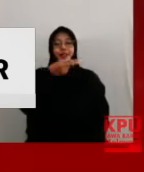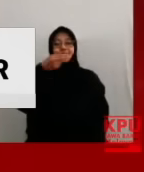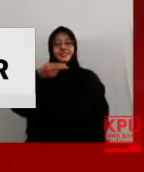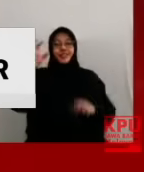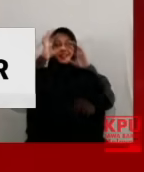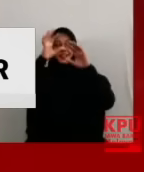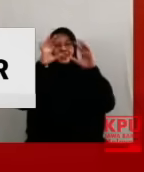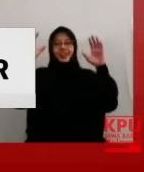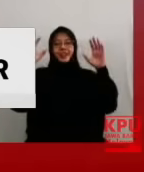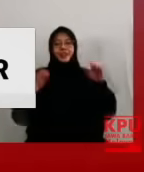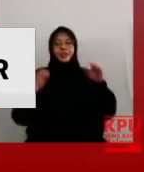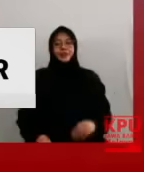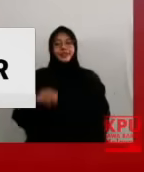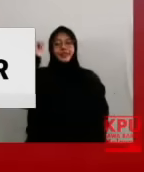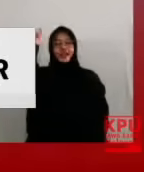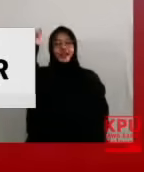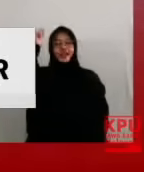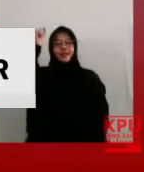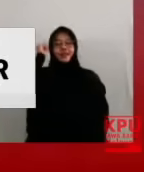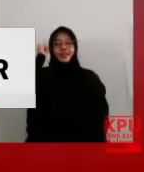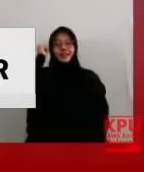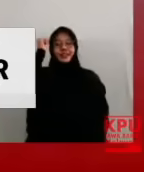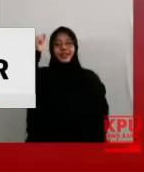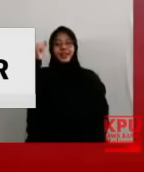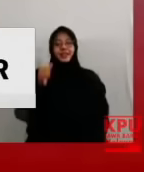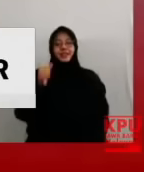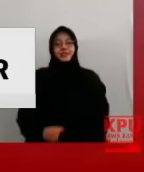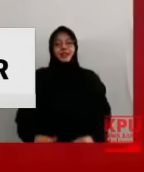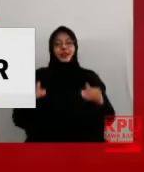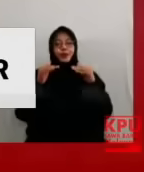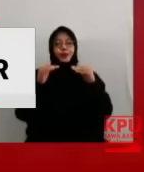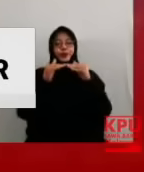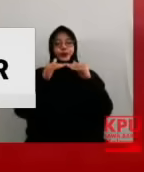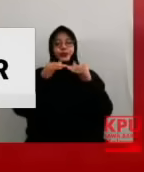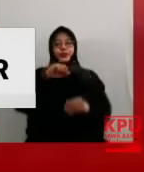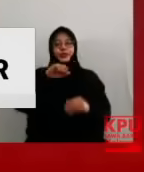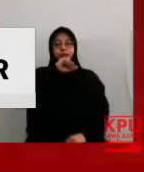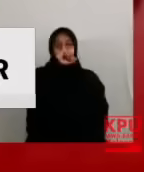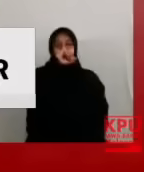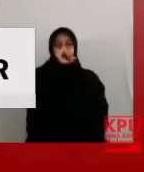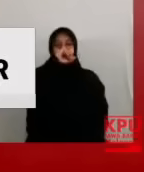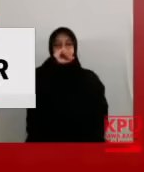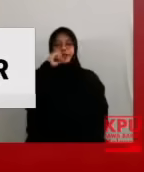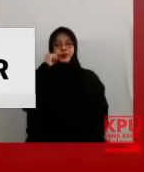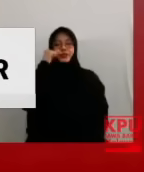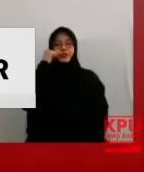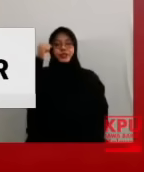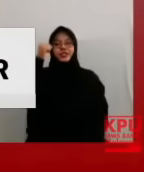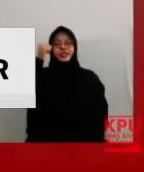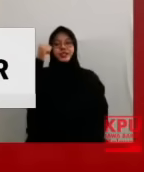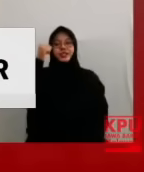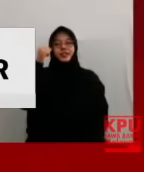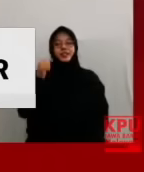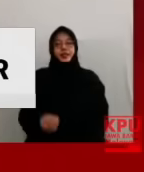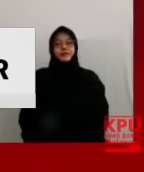Indonesia raya merdeka merdeka tahku negeriku yang